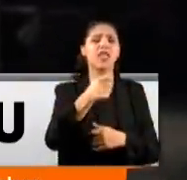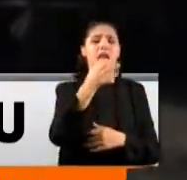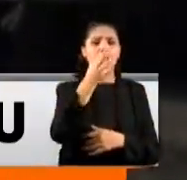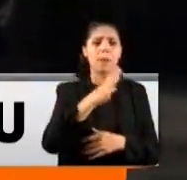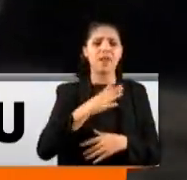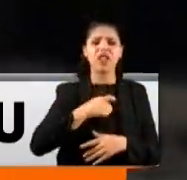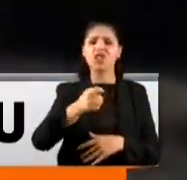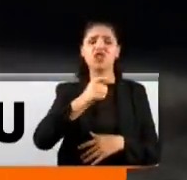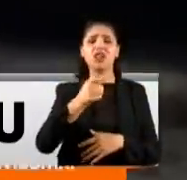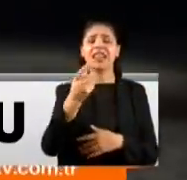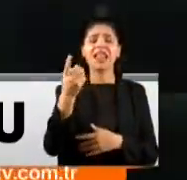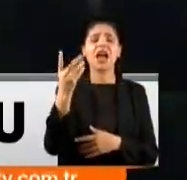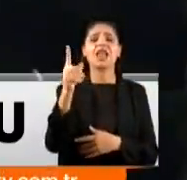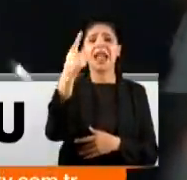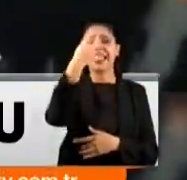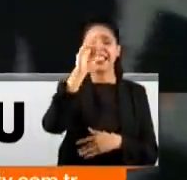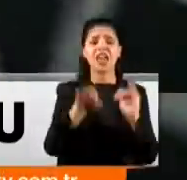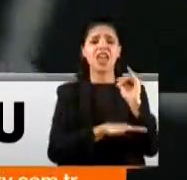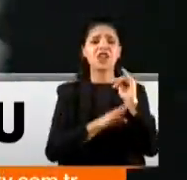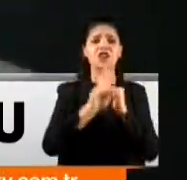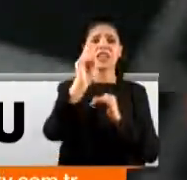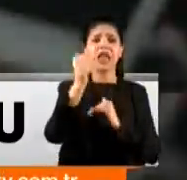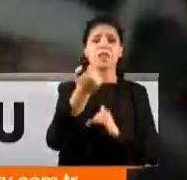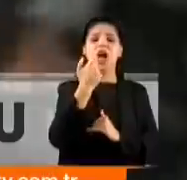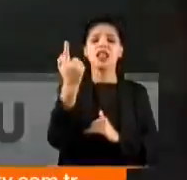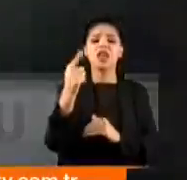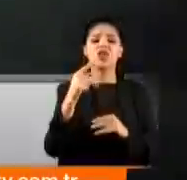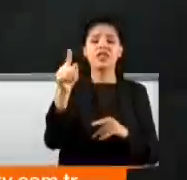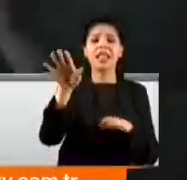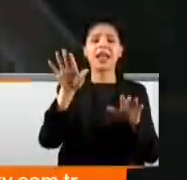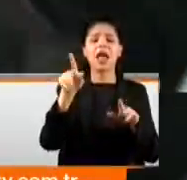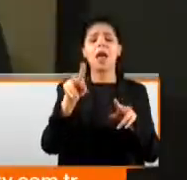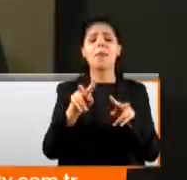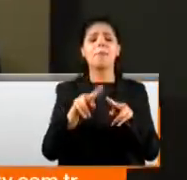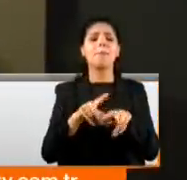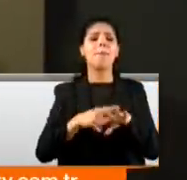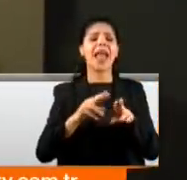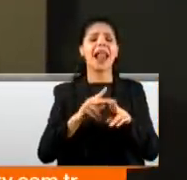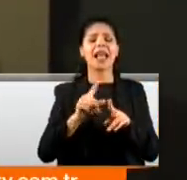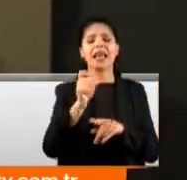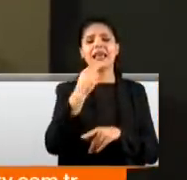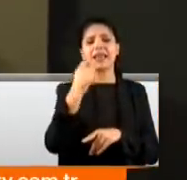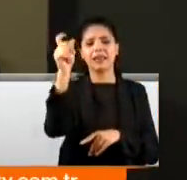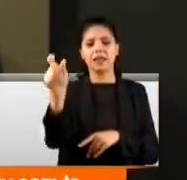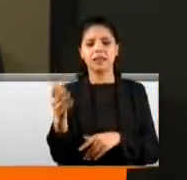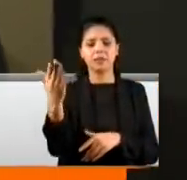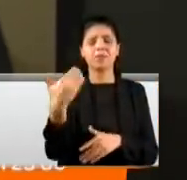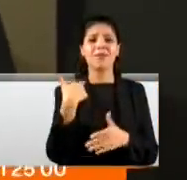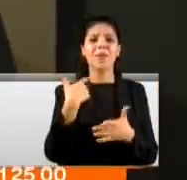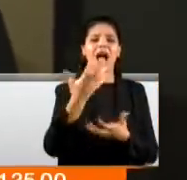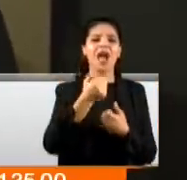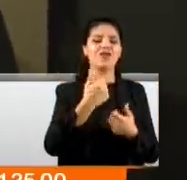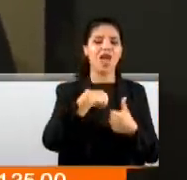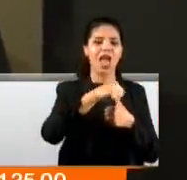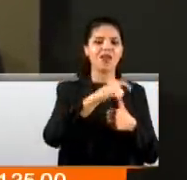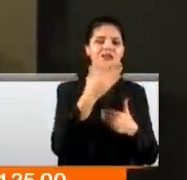Cinayete kurban giden kişi yalnız yaşayan 76 yaşındaki Melek Bulut'tu. Bugün hanım bile konuşmuş markete giderken